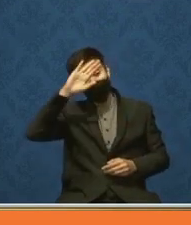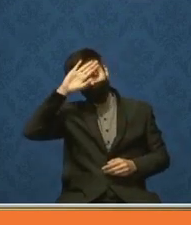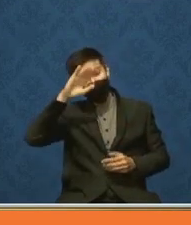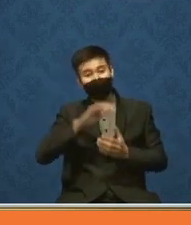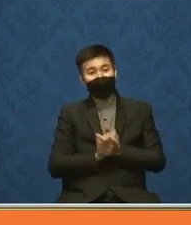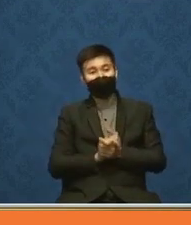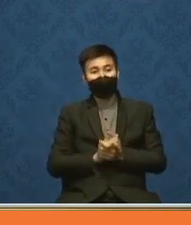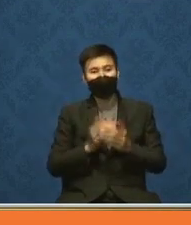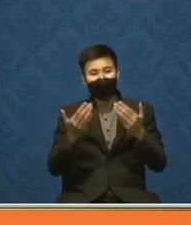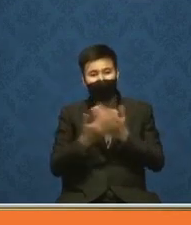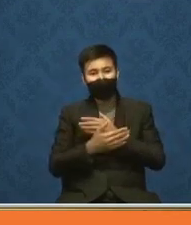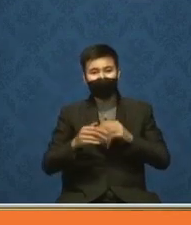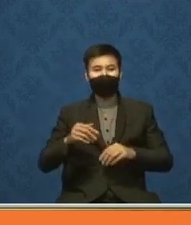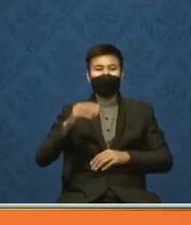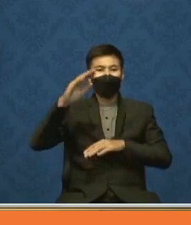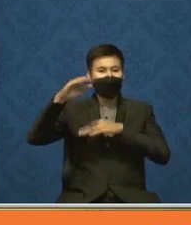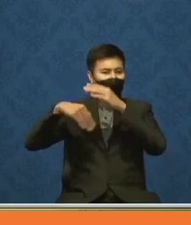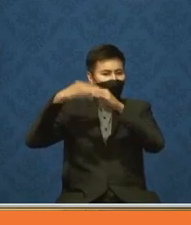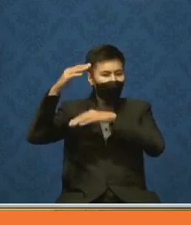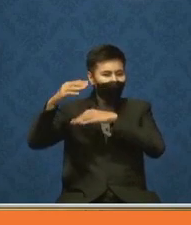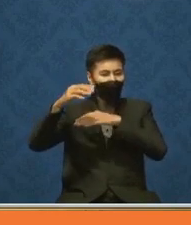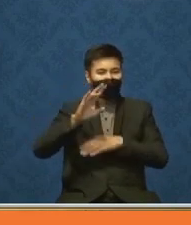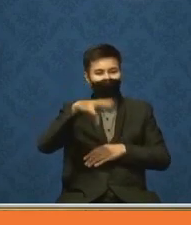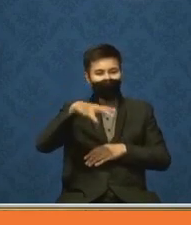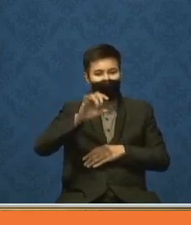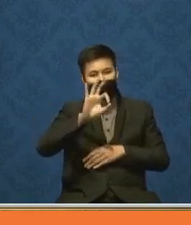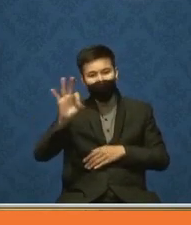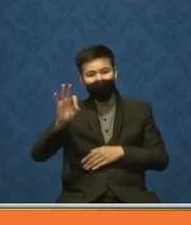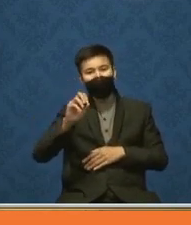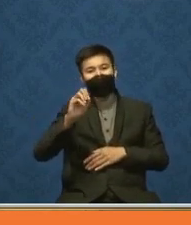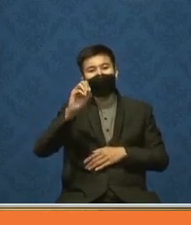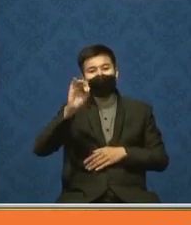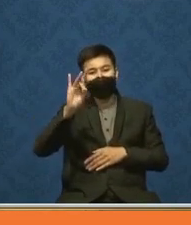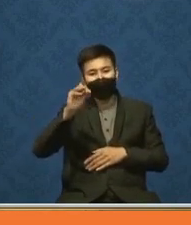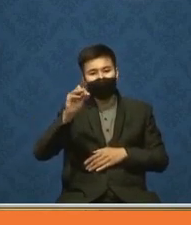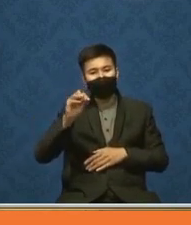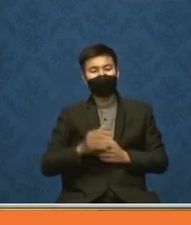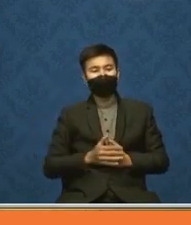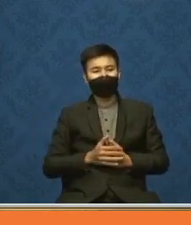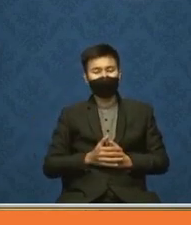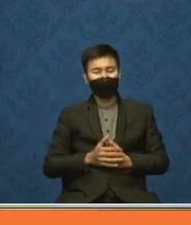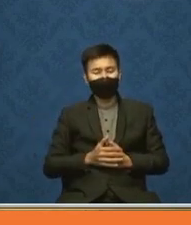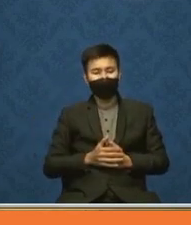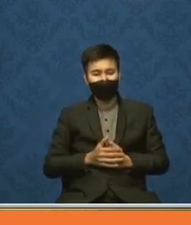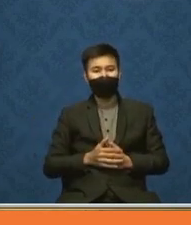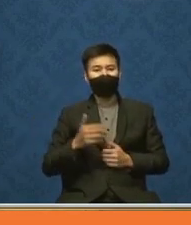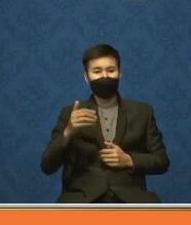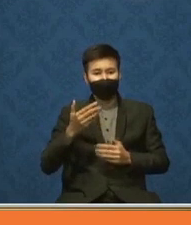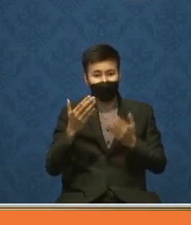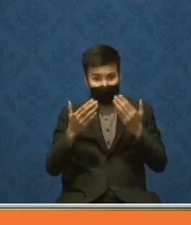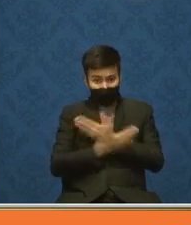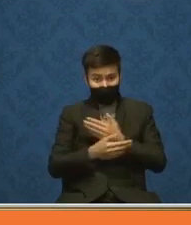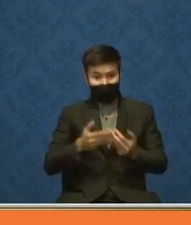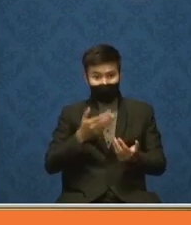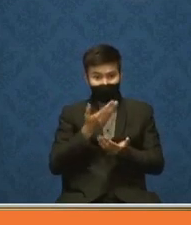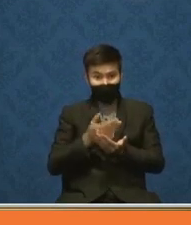ท้องถิ่นก้าวหน้า 7,580 แห่งเปลี่ยนจากงบประมาณราชการเป็นงบประมาณของประชาชนที่ประชาชนเป็นเจ้